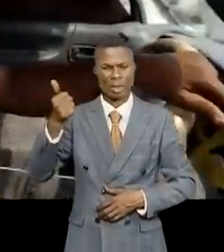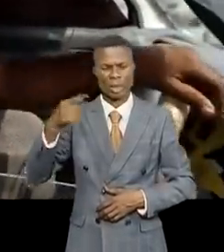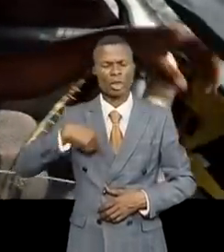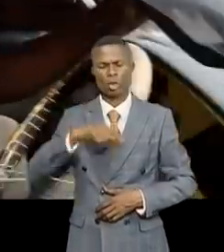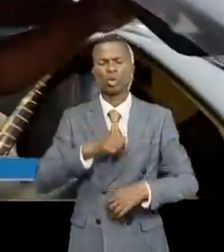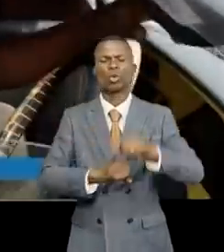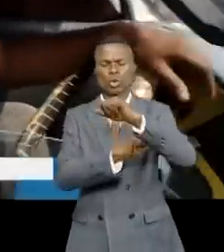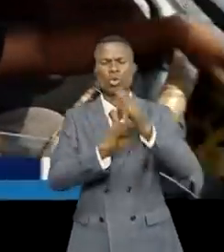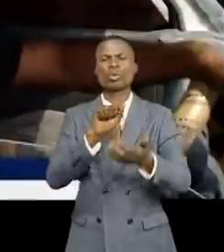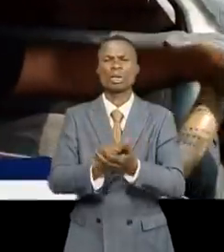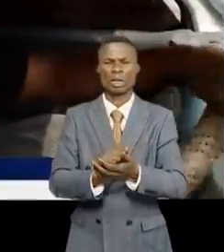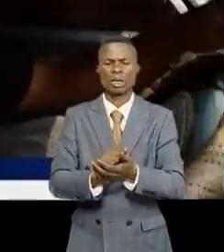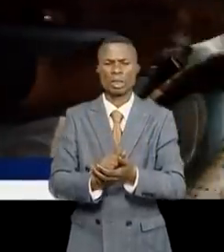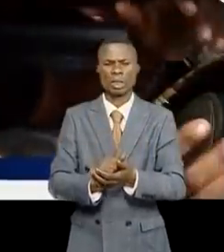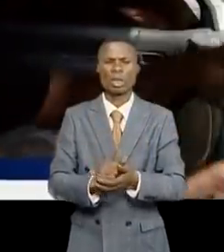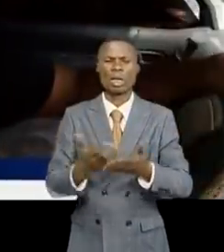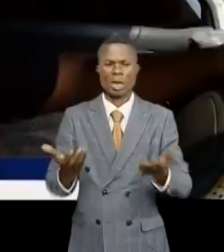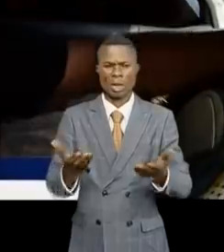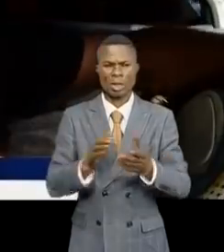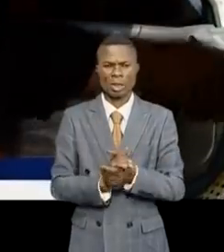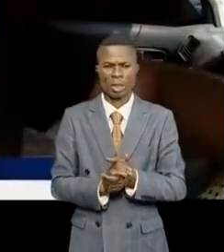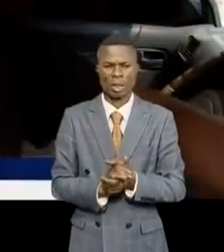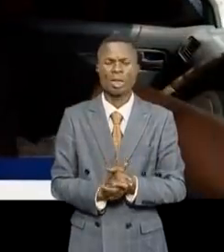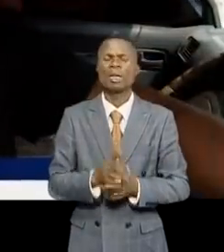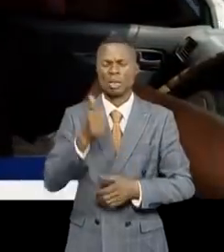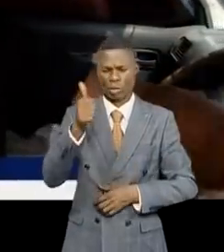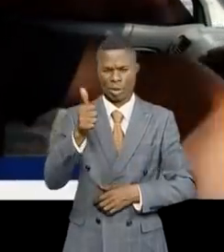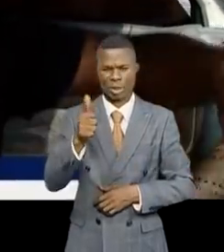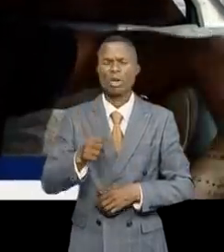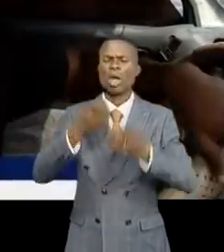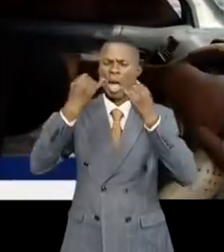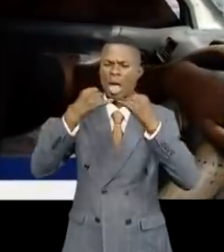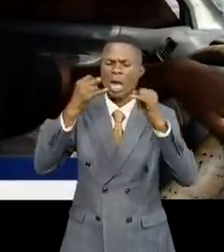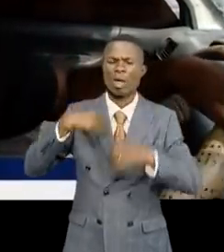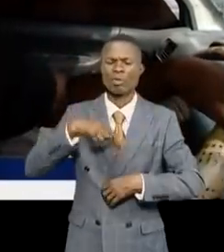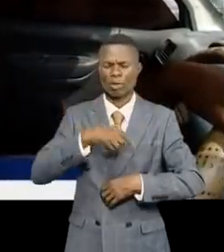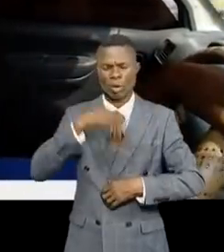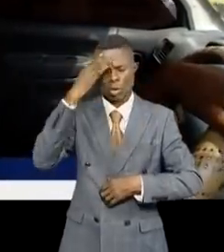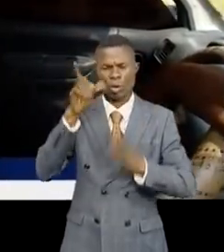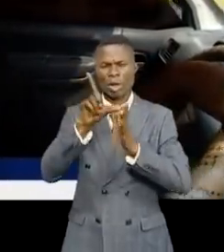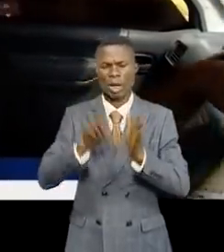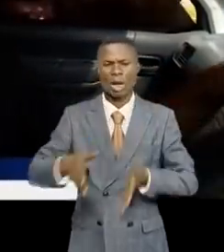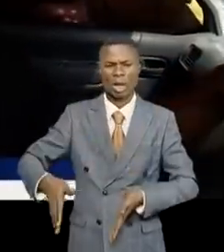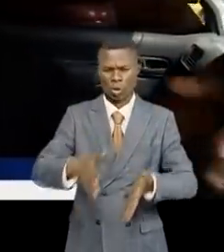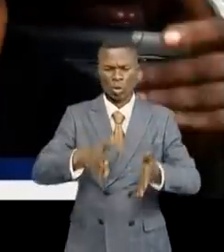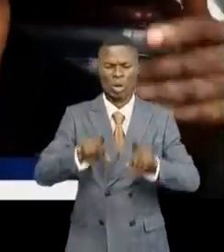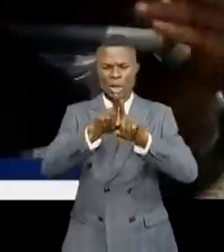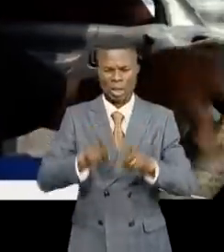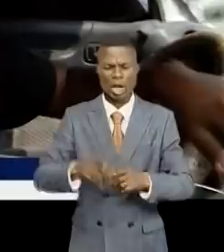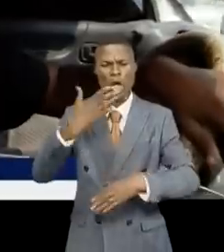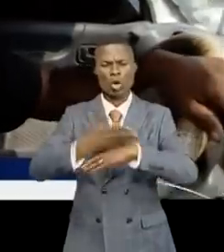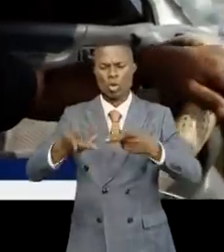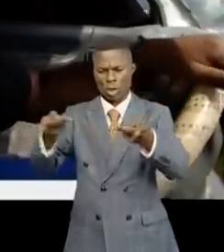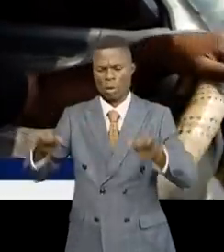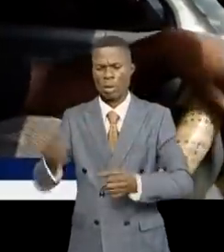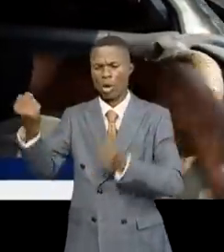L'idée est bonne, l'initiative est louable. C'est bien d'être sensibilisé au civisme routier. Mais en plus de cela, il nous faut de parking pour